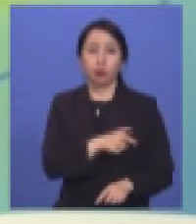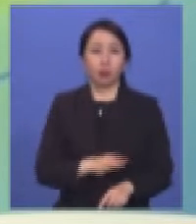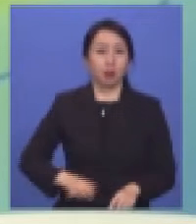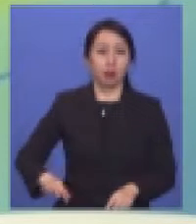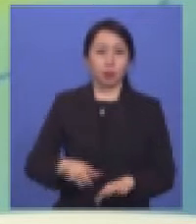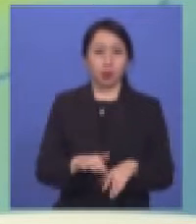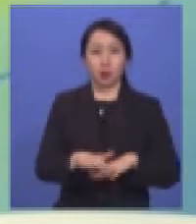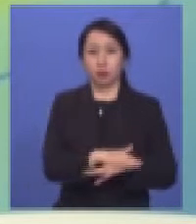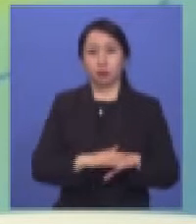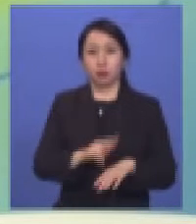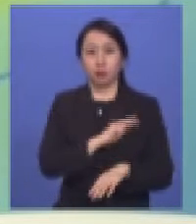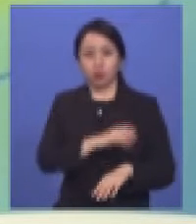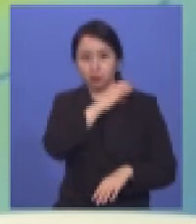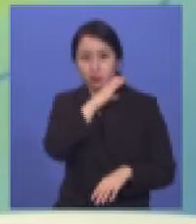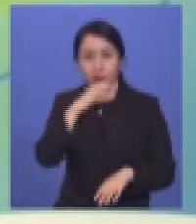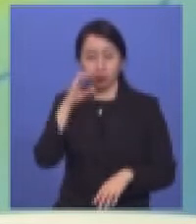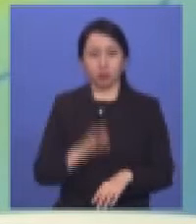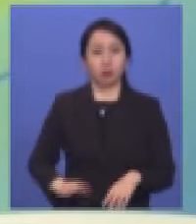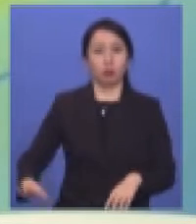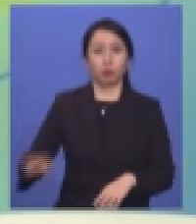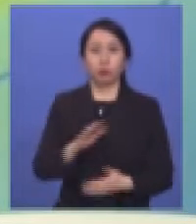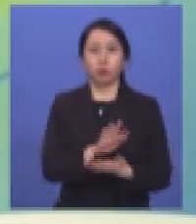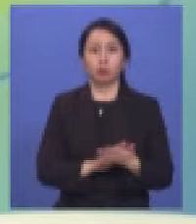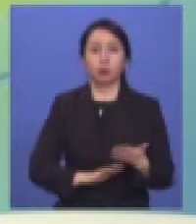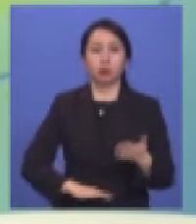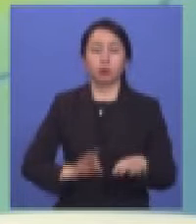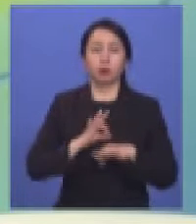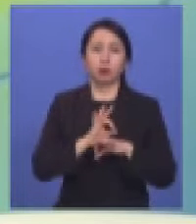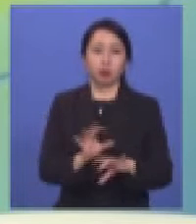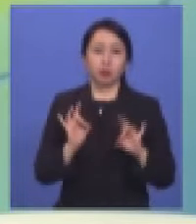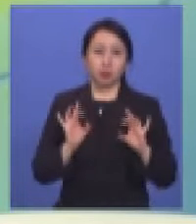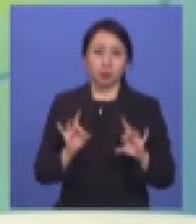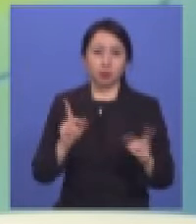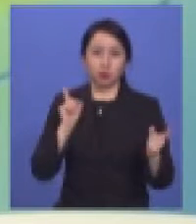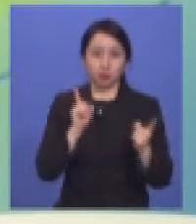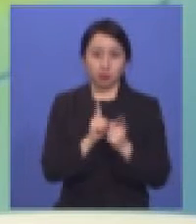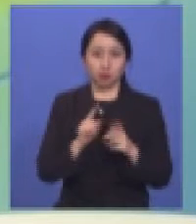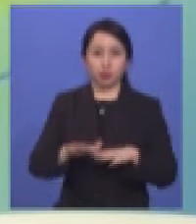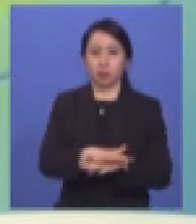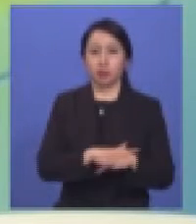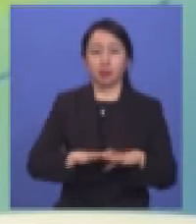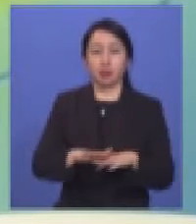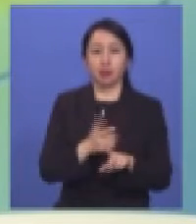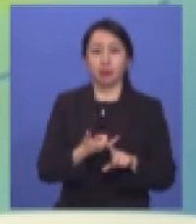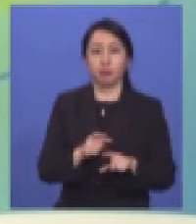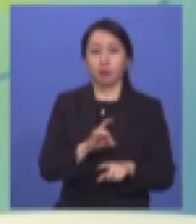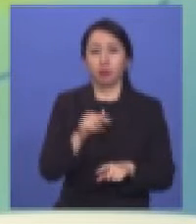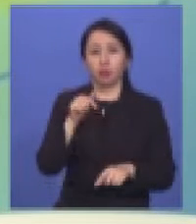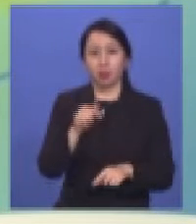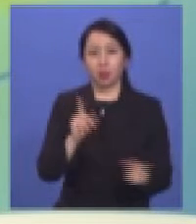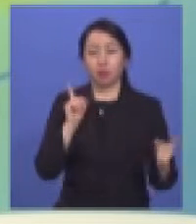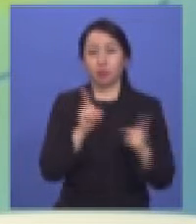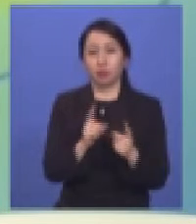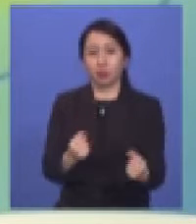областного маслихата и общественные деятели северо-казахстанской области продолжают проводить разъяснительные встречи с населением в